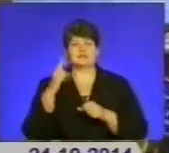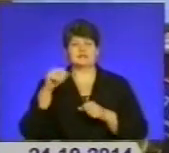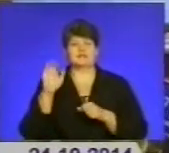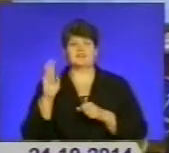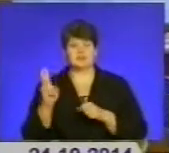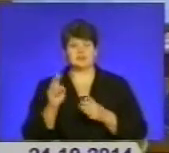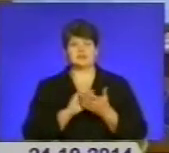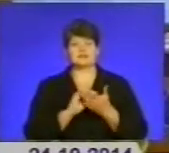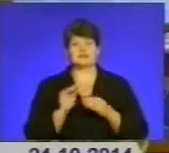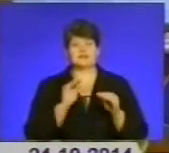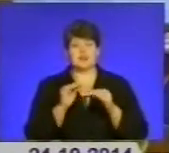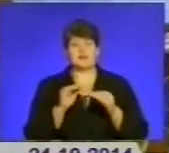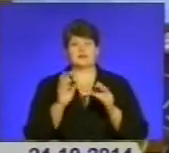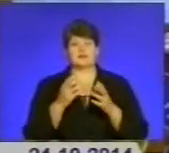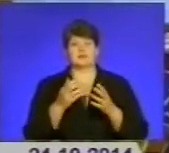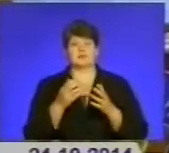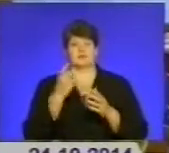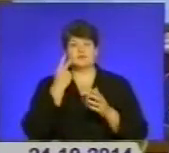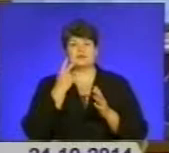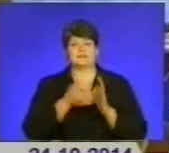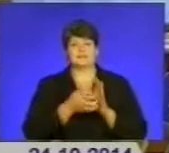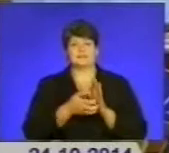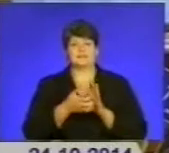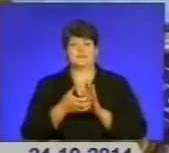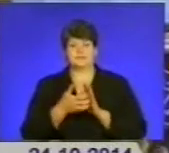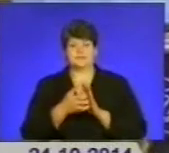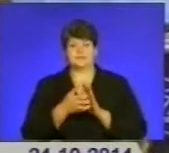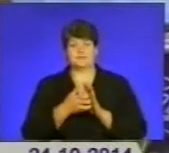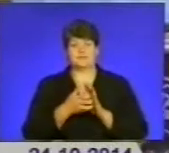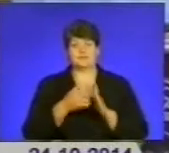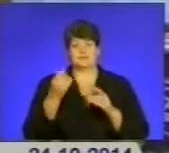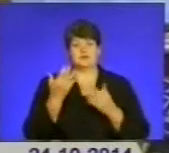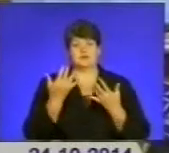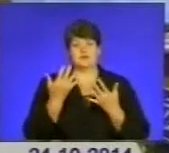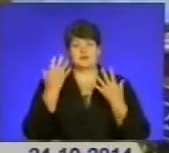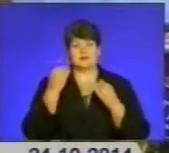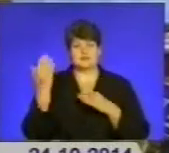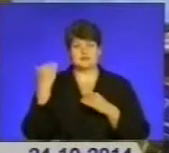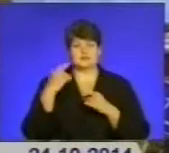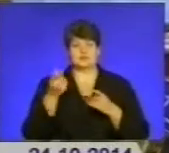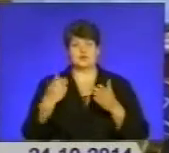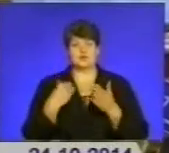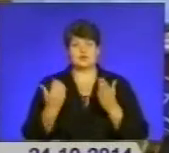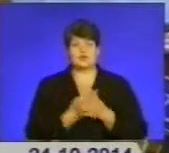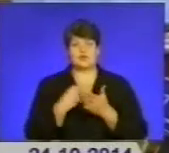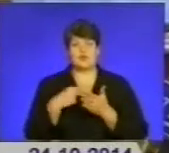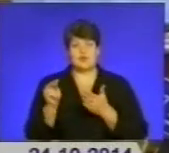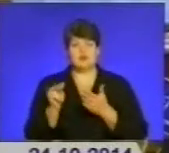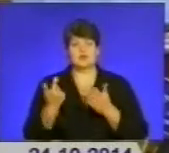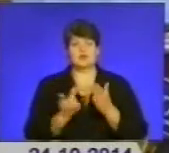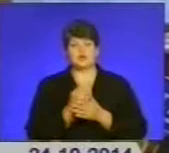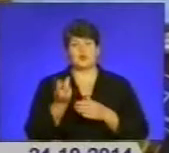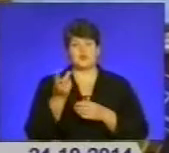а тепер весь час щось ще бракує. Значить, от ми сьогодні знову, пару днів тому ми ще докупляли і сьогодні знову ж таки прийшли тут до